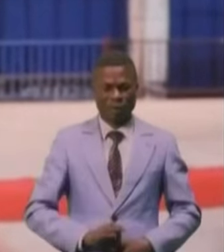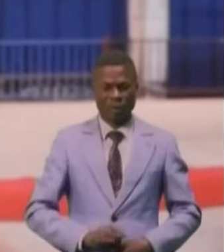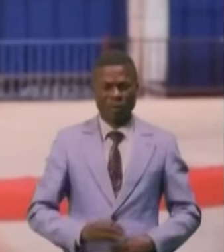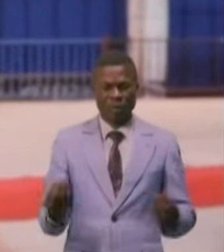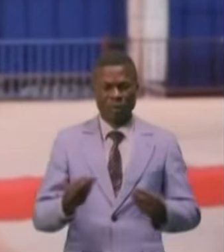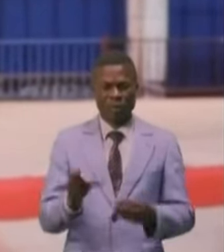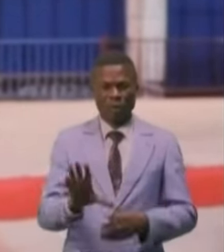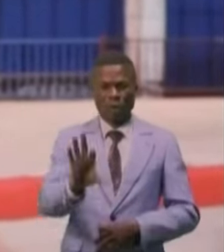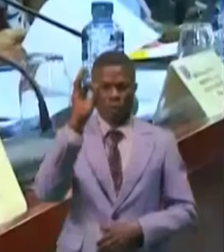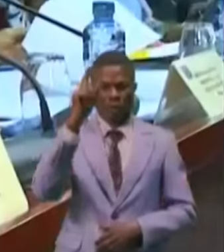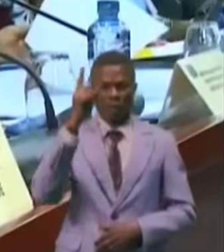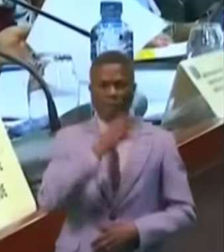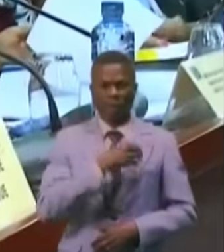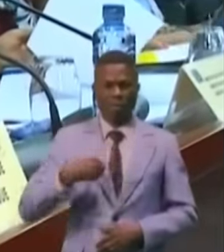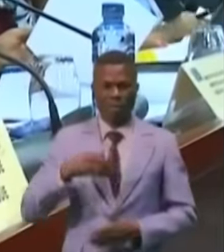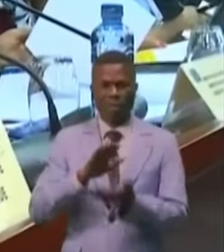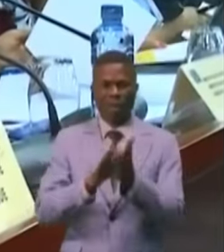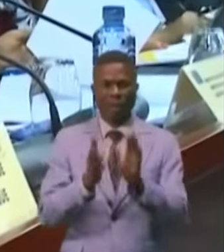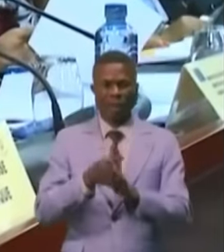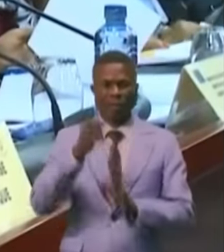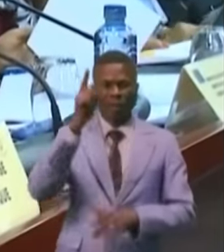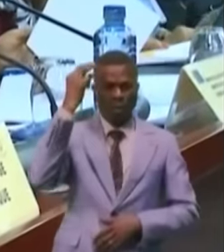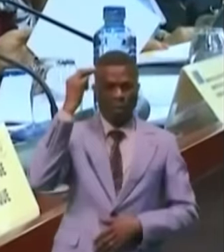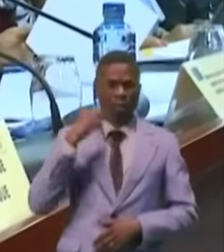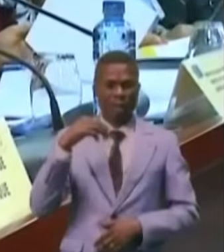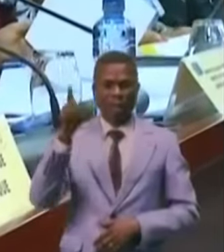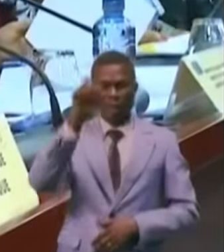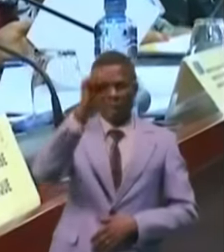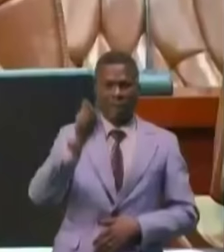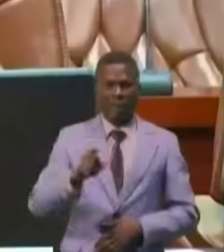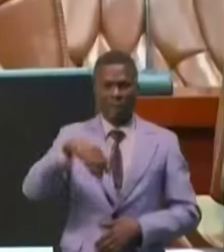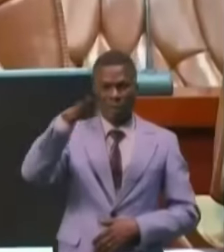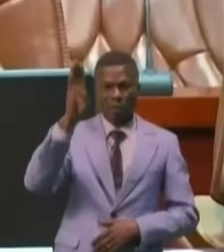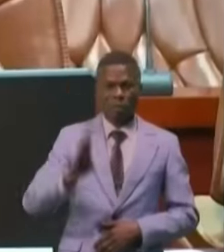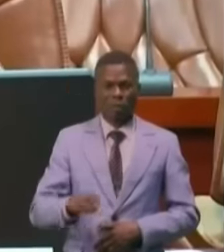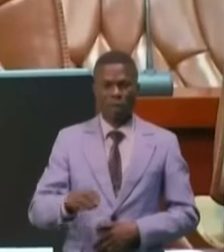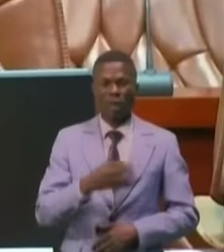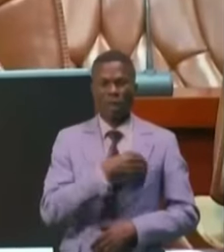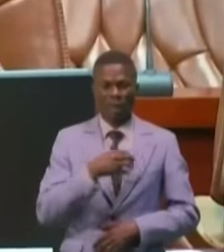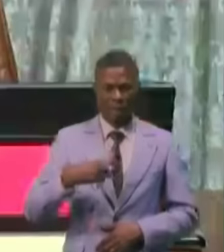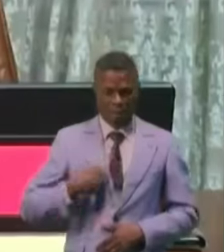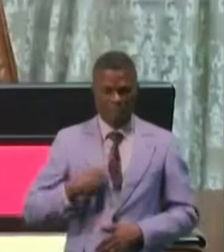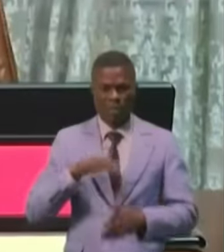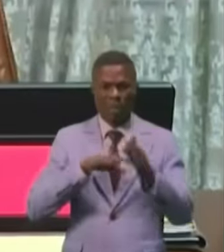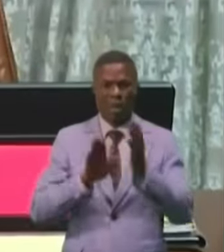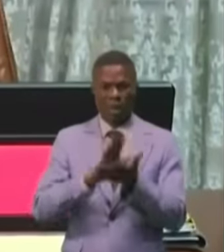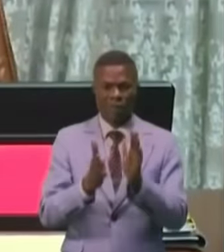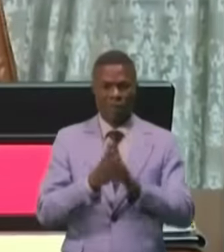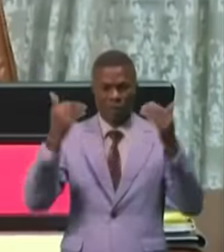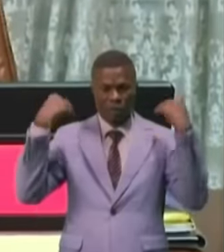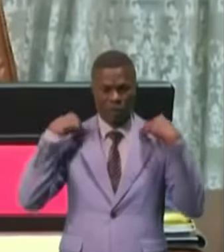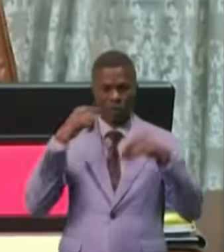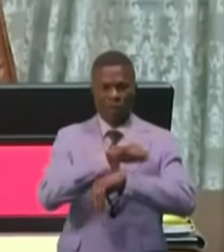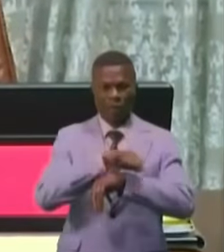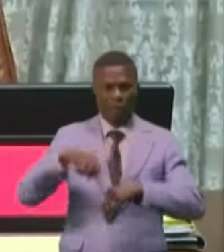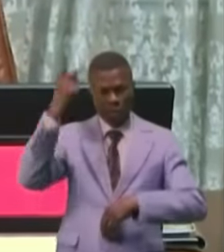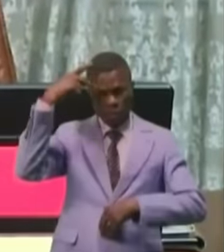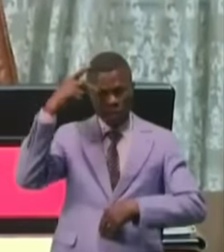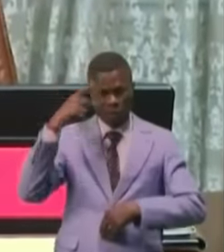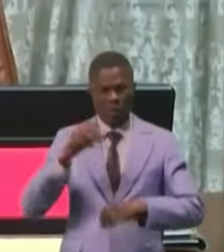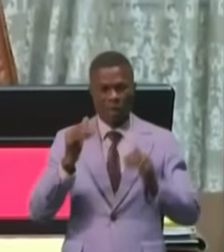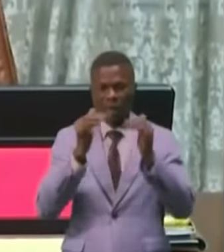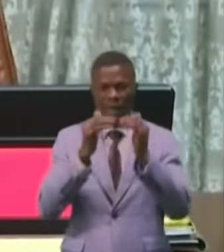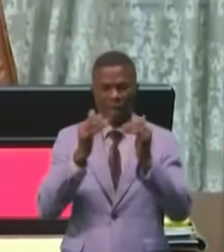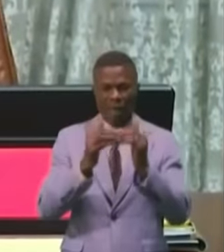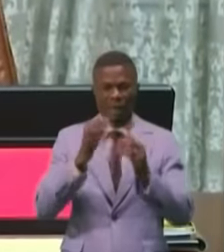nommé une femme premier ministre. Certes, avec plus de 30% de femmes dans la nouvelle institution gouvernementale, le principe de parité n'est pas encore complètement